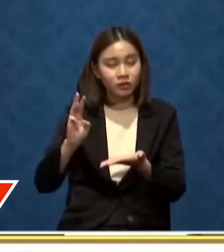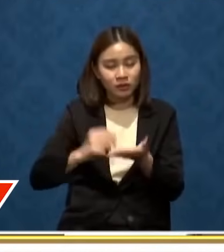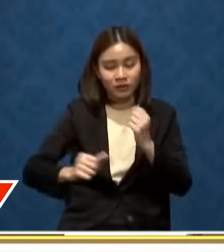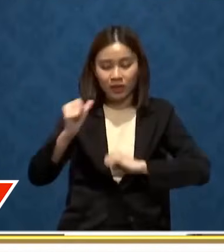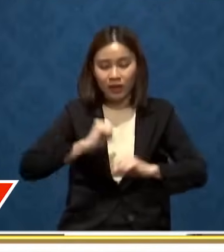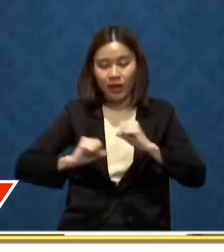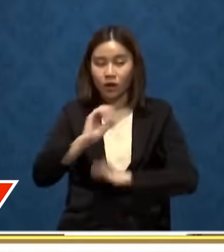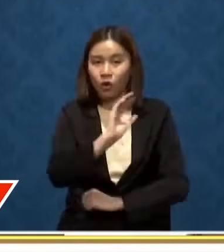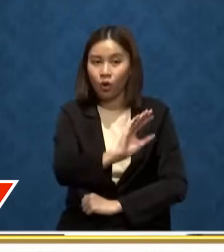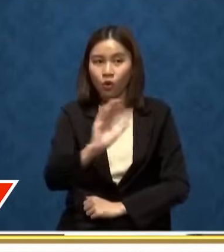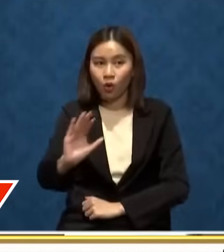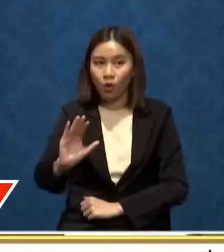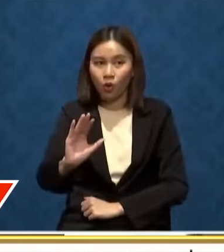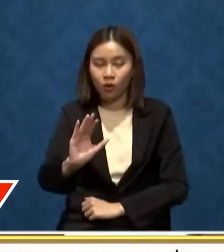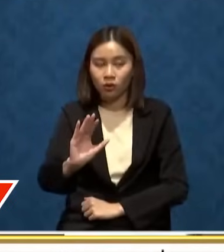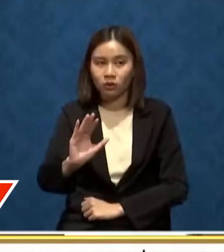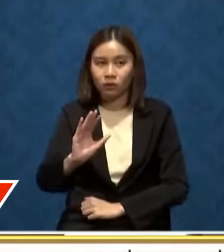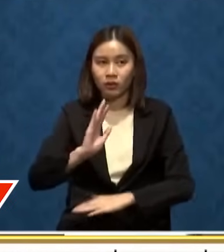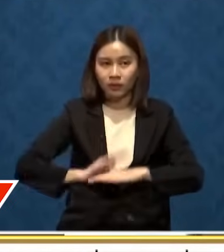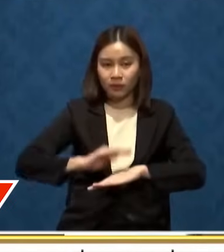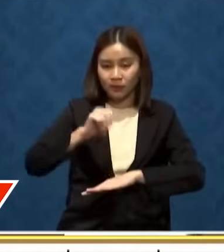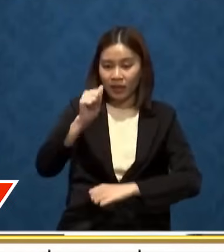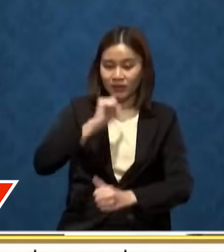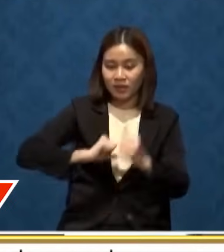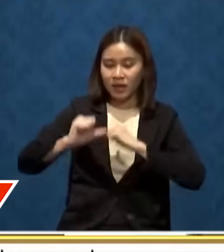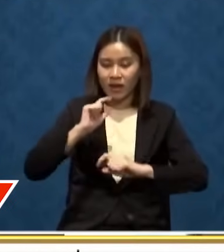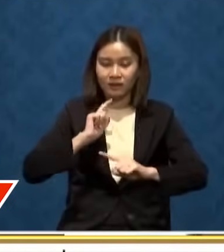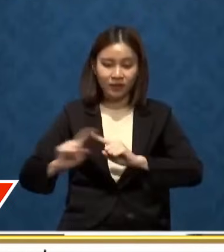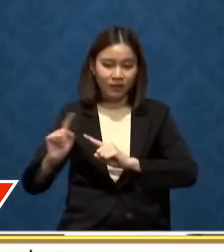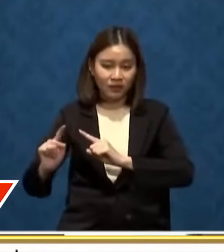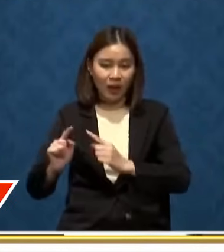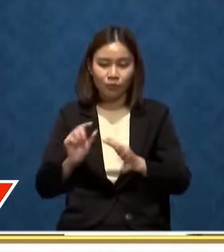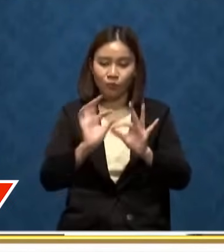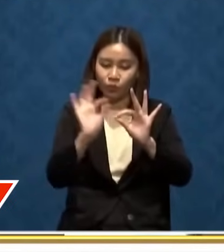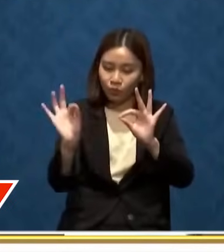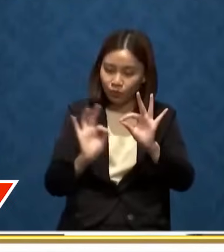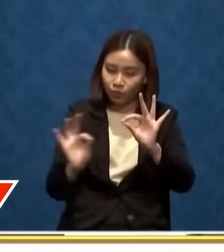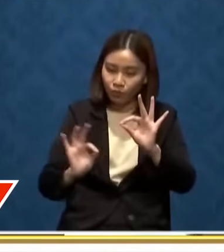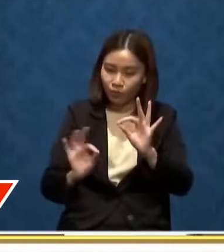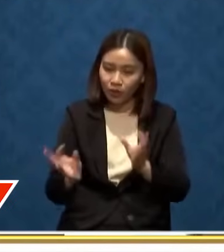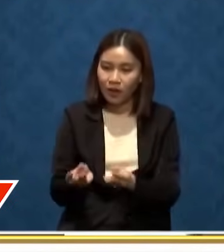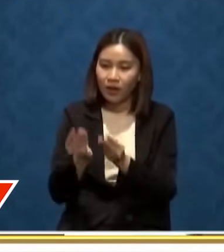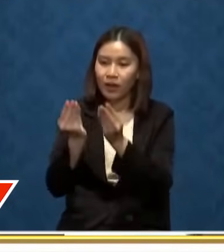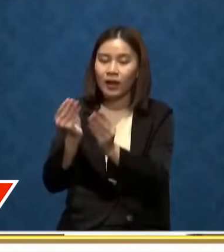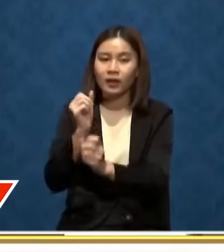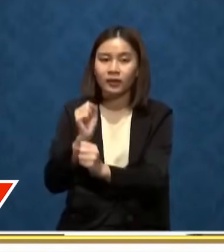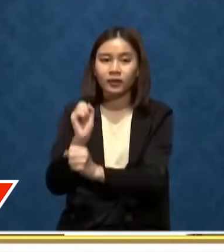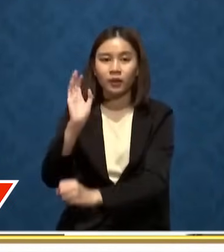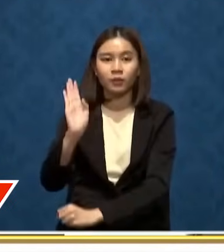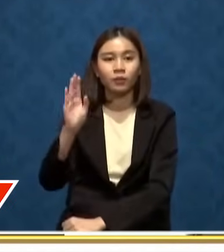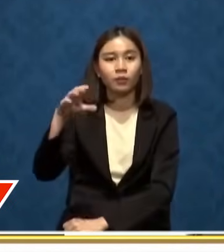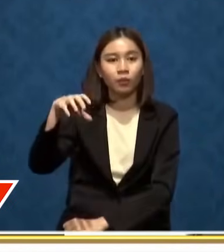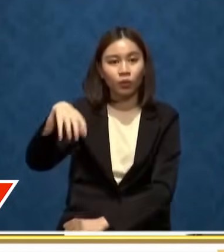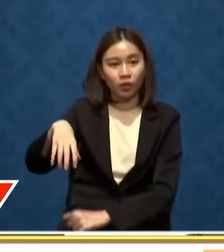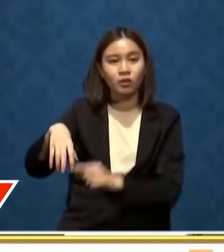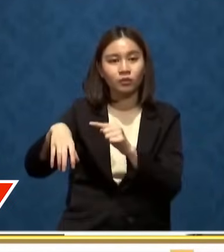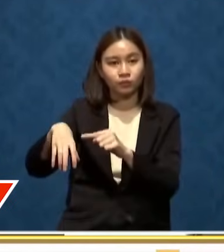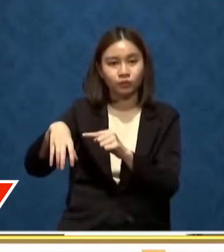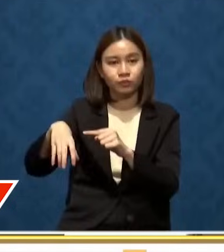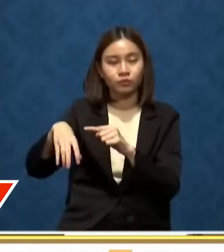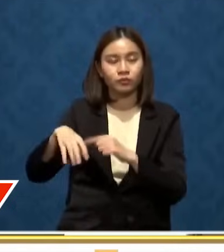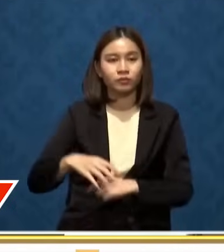งของเขามอบฝีไม้ลายมือของเขามอบงานเขียนของเขาให้กับบริษัทที่เป็นทุนนิย